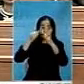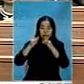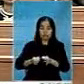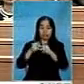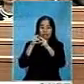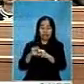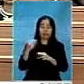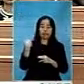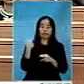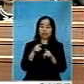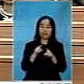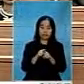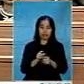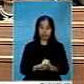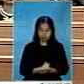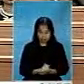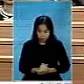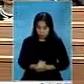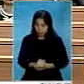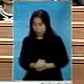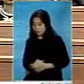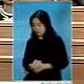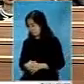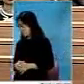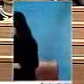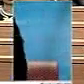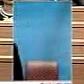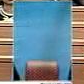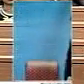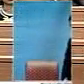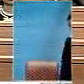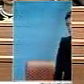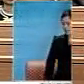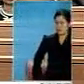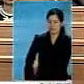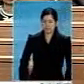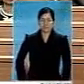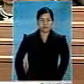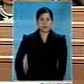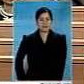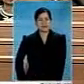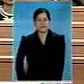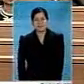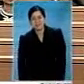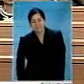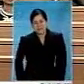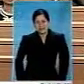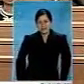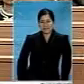องผมเคยเป็นสมาชิกสภาร่างรัฐธรรมนูญเมื่อปี2540ท่านประธาน